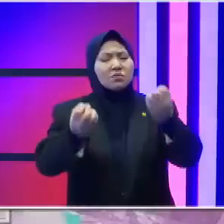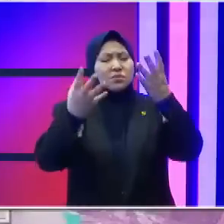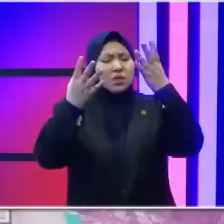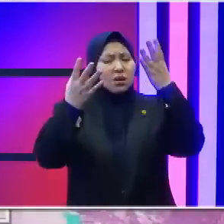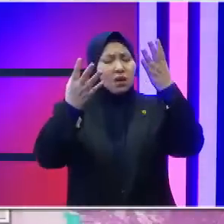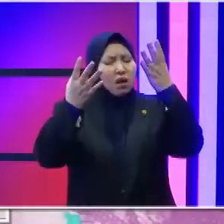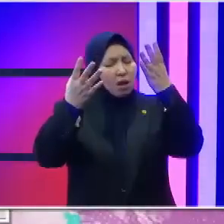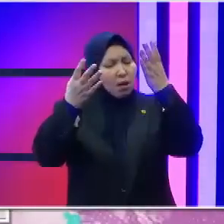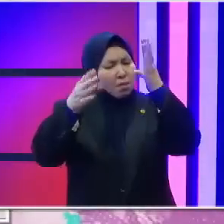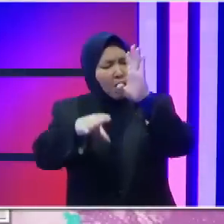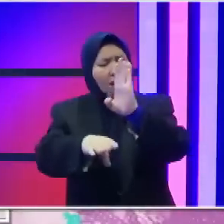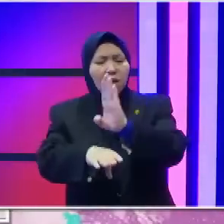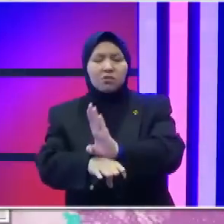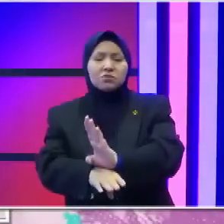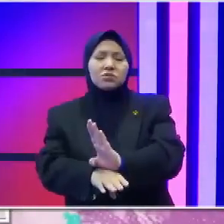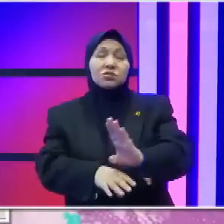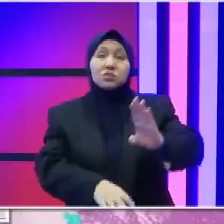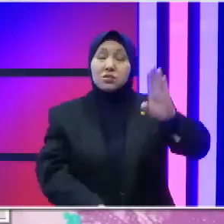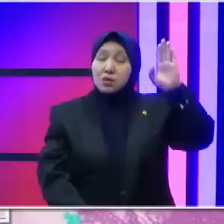ahlakna